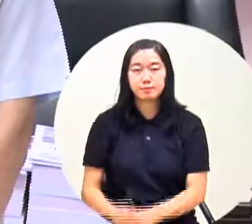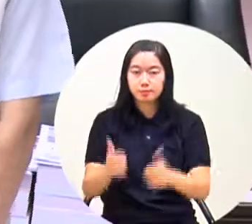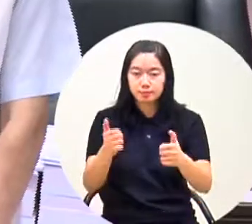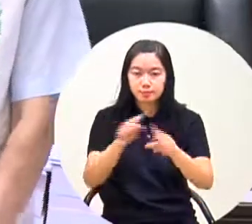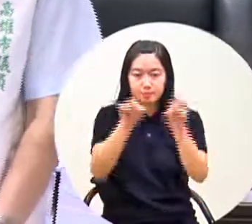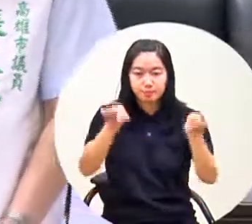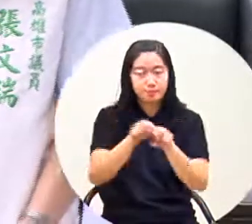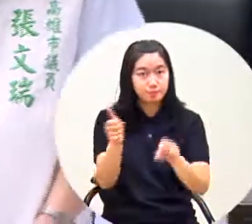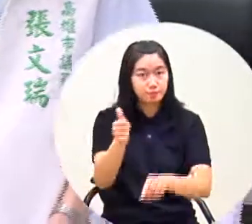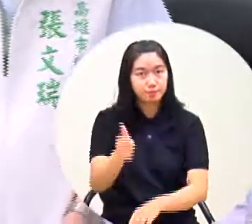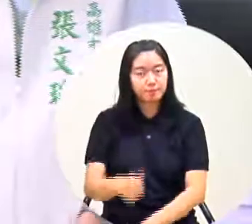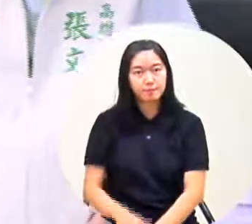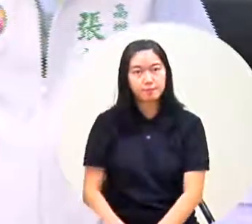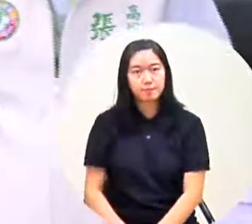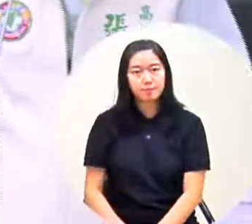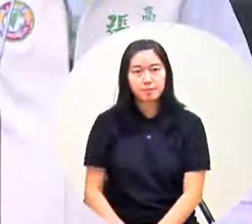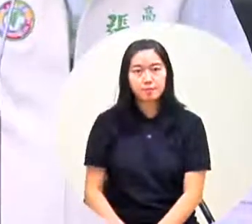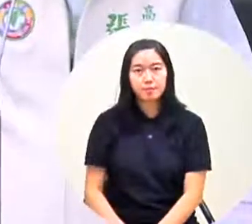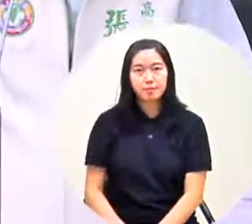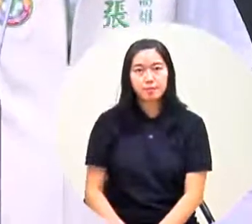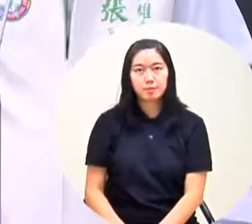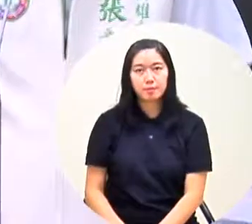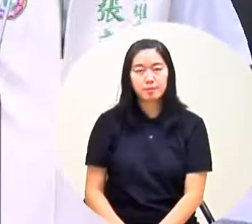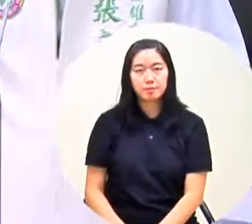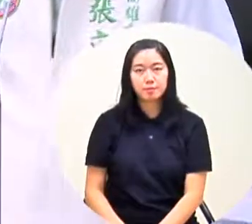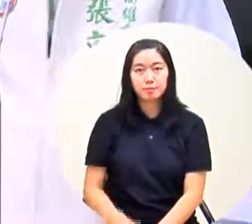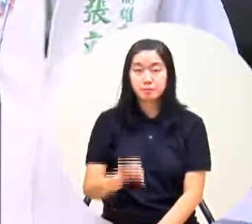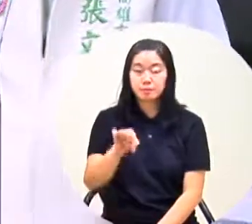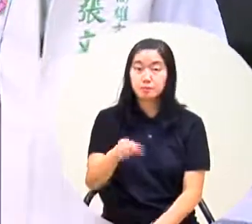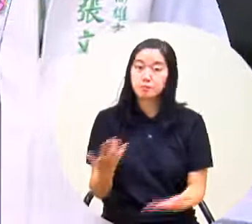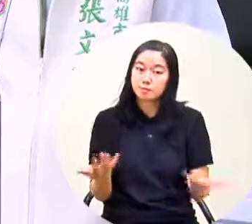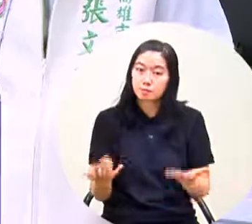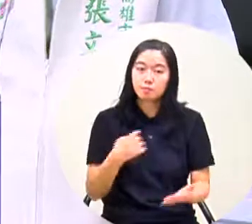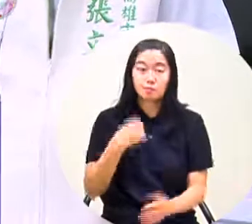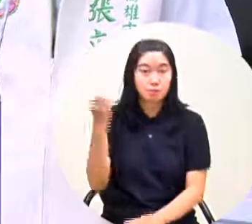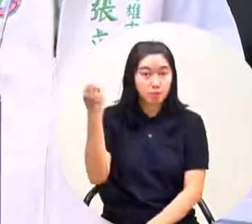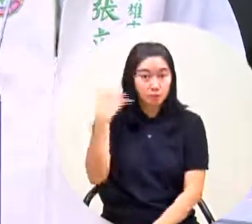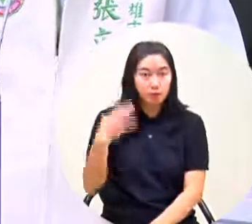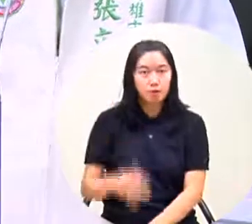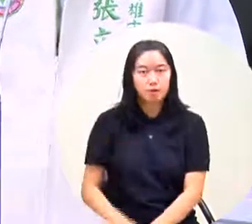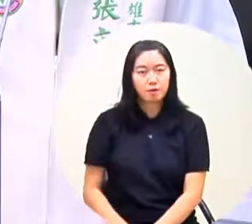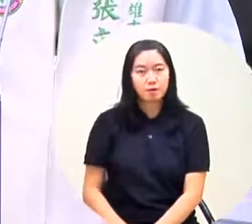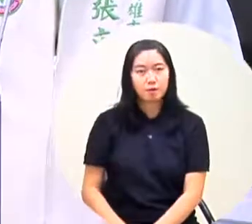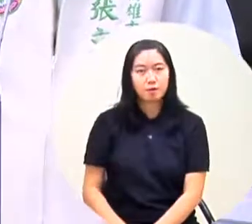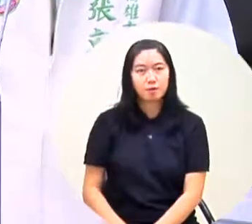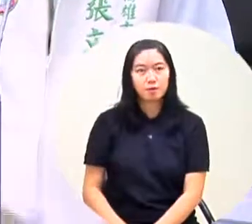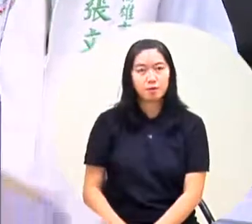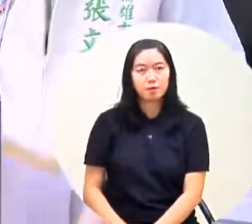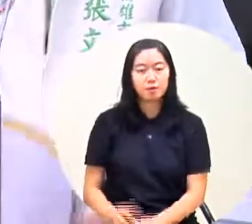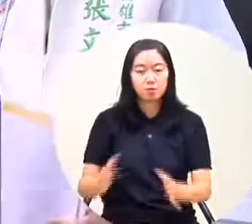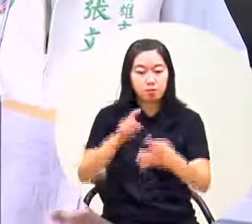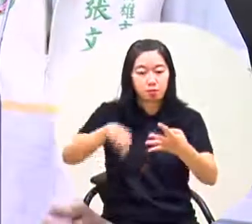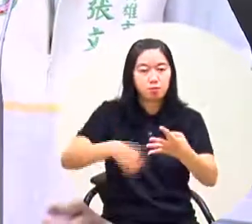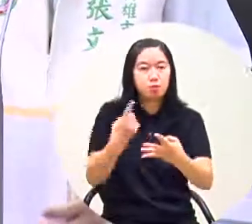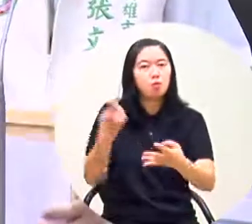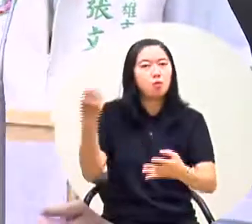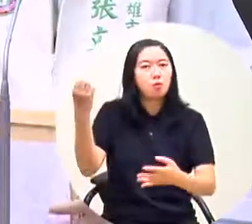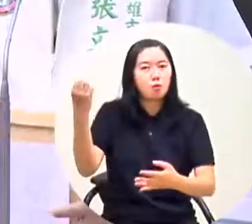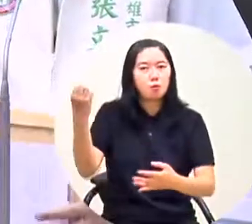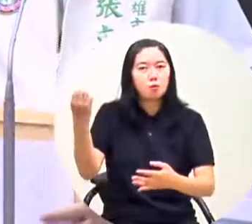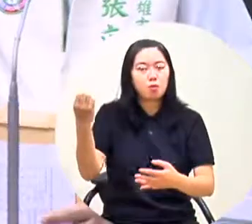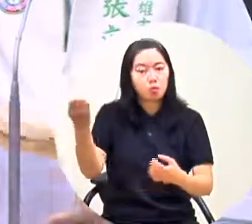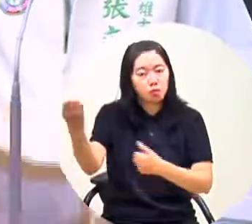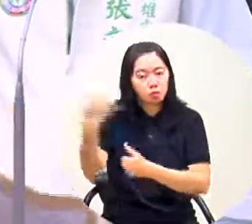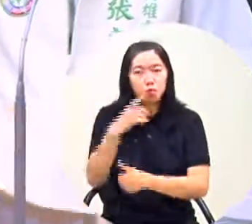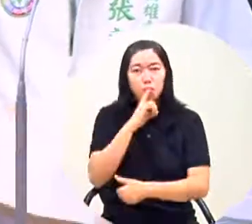吼。其实这个部分我拢听到安作者，阮的同仁在反映啦吼。其实最主要一个